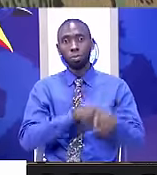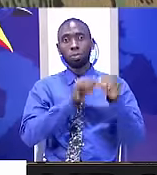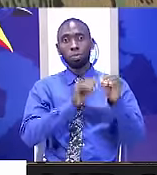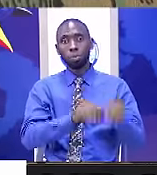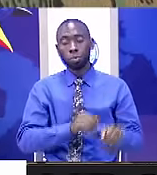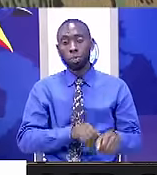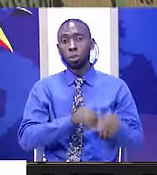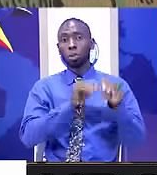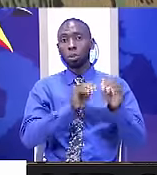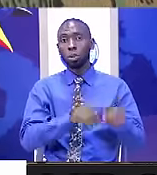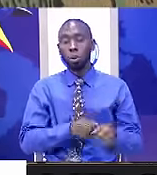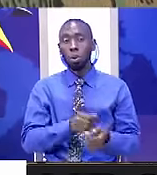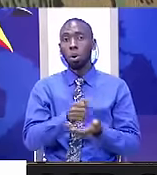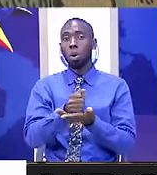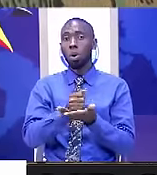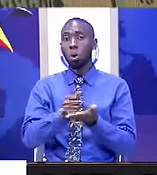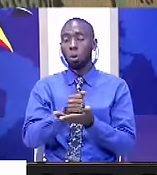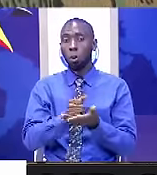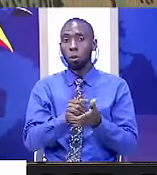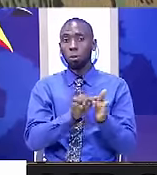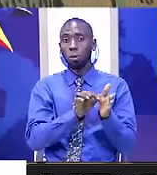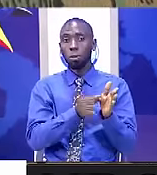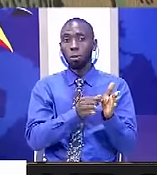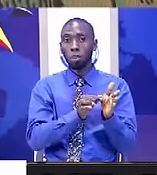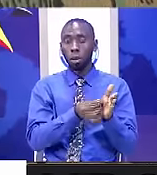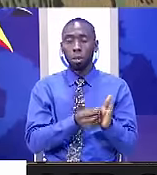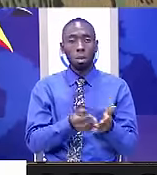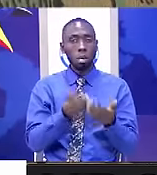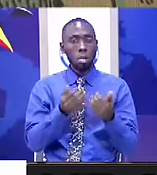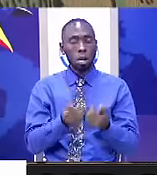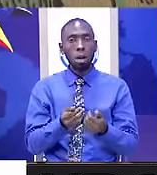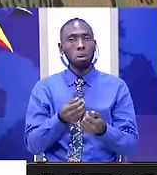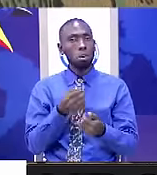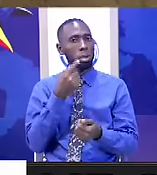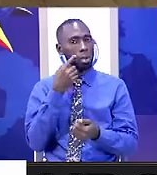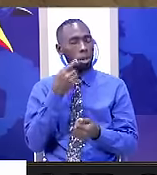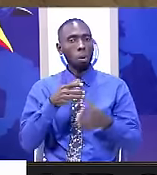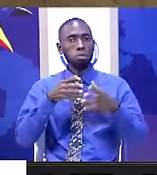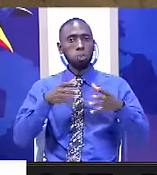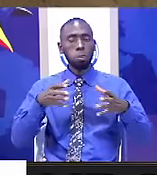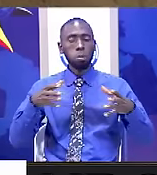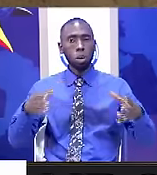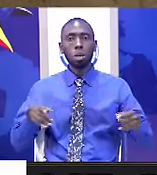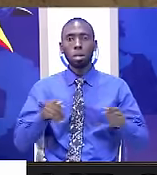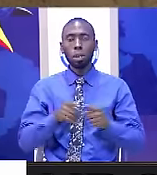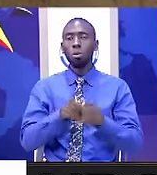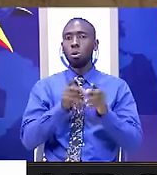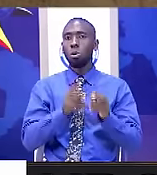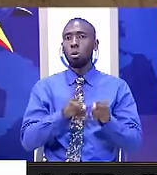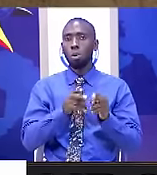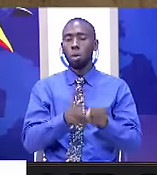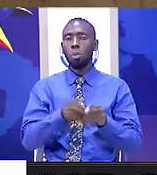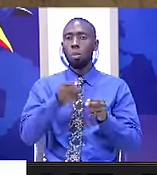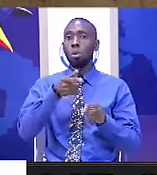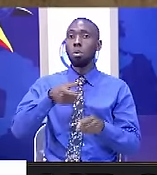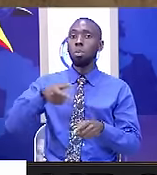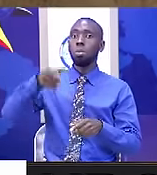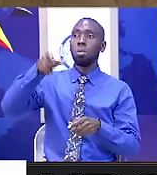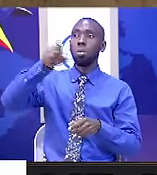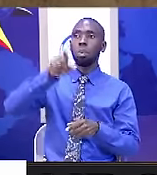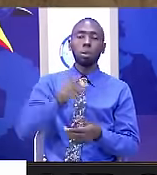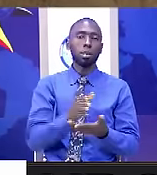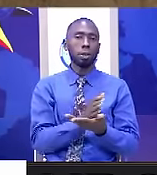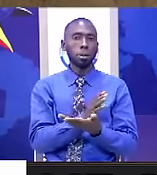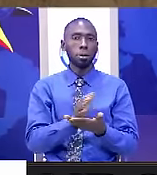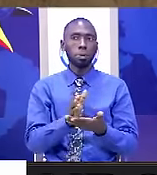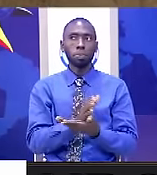There's production is on the rise, and we hope to raise our share. And ekitongole